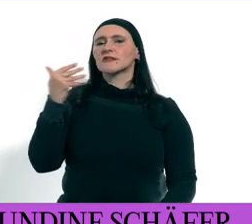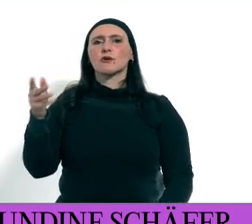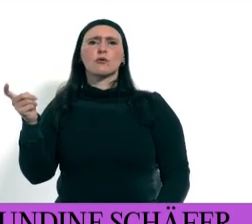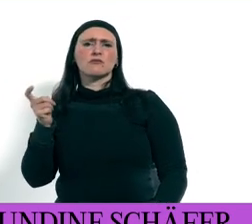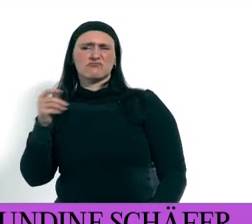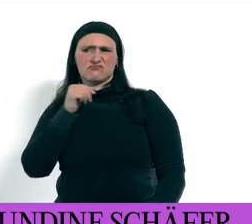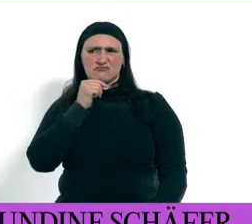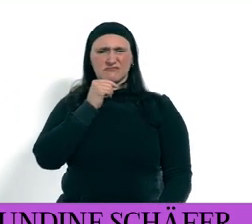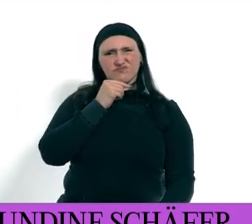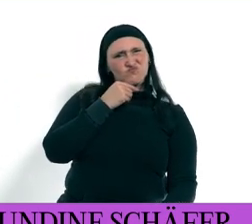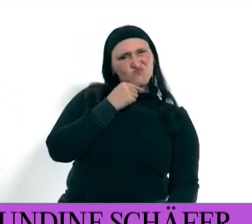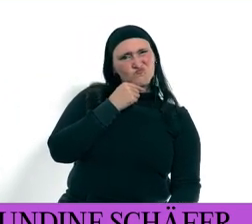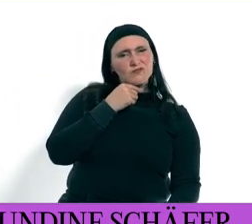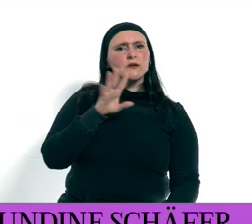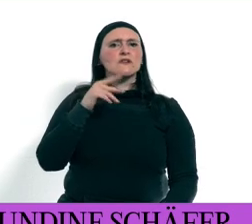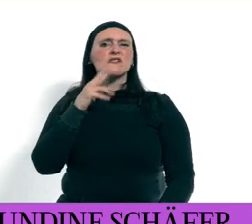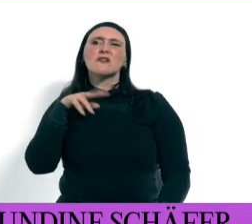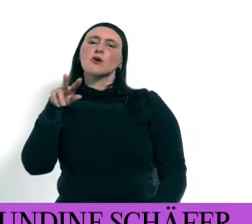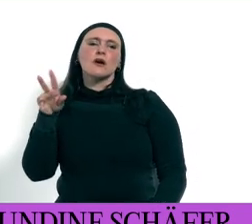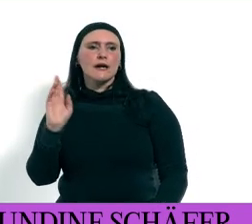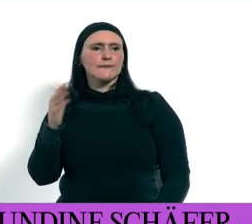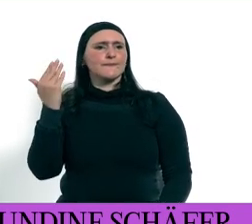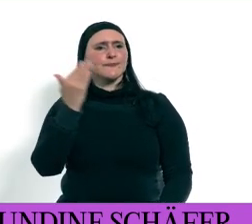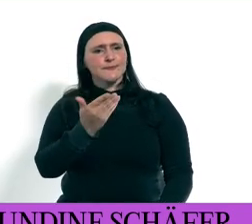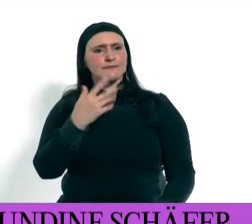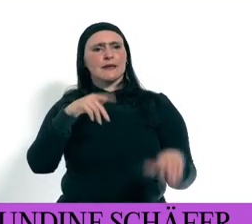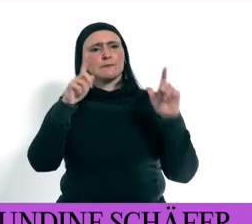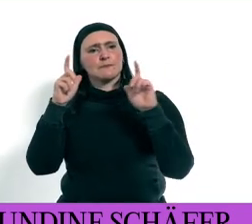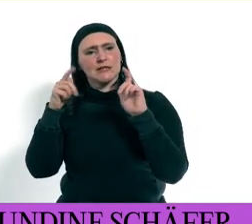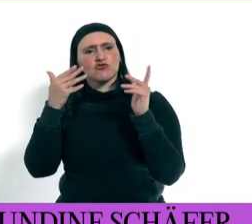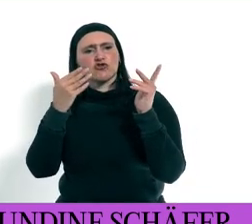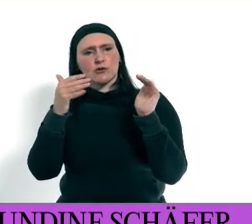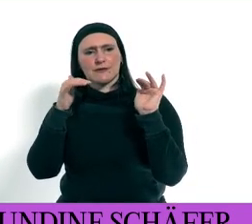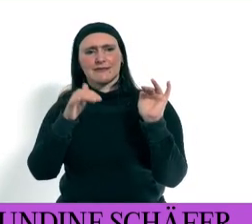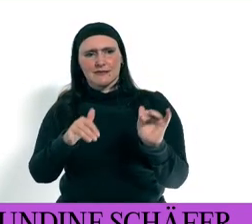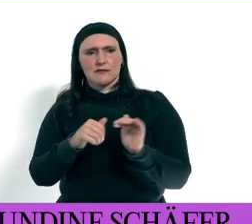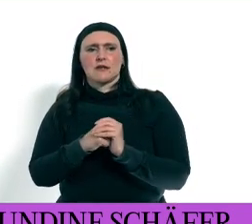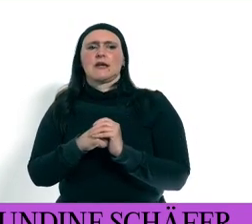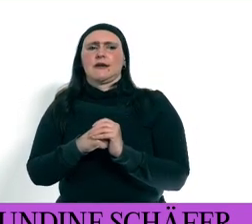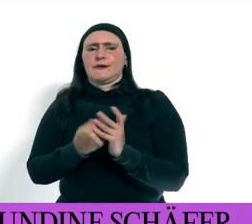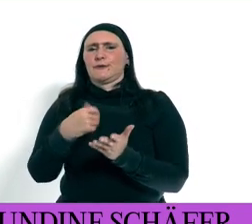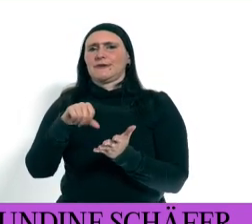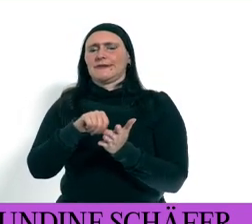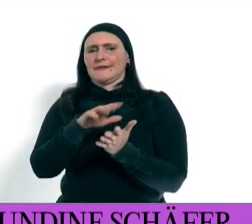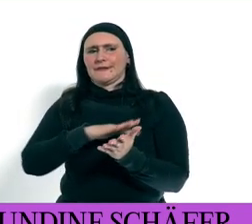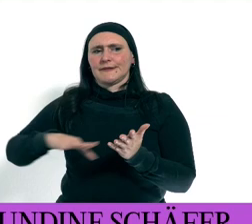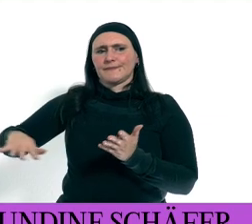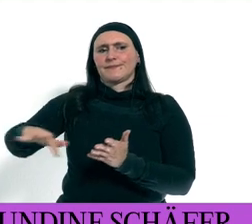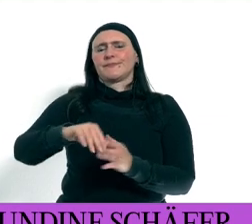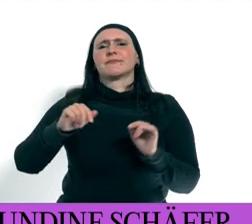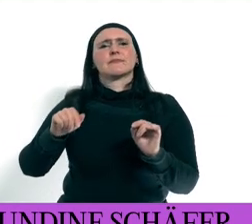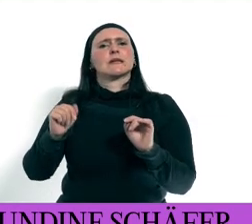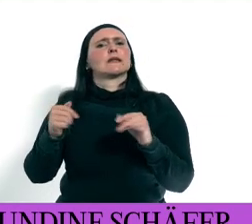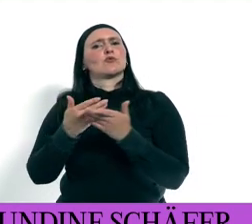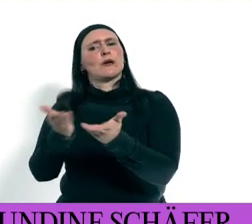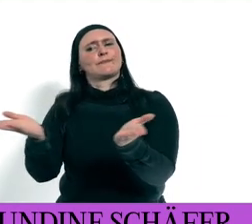wirklich die Hand ausstrecken, niedrigschwellig sein für die Menschen in der Nähe. Natürlich hatten wir das